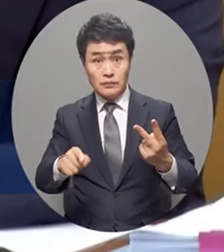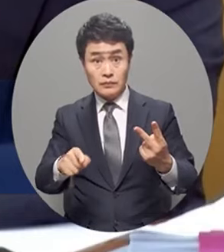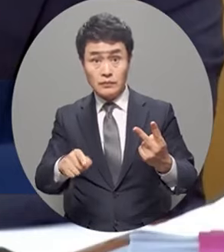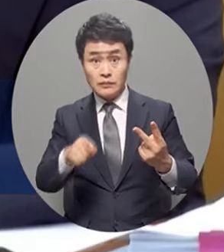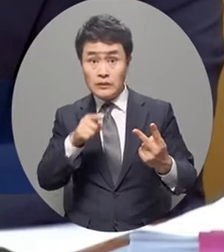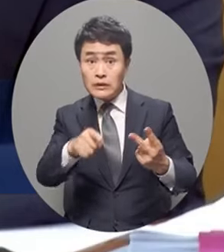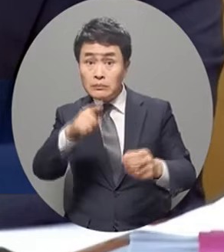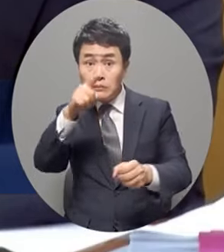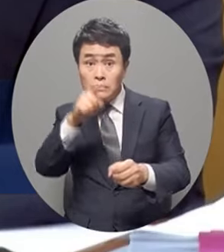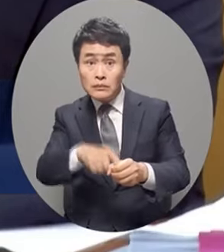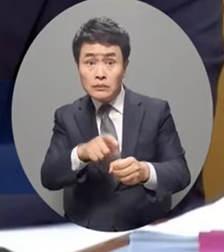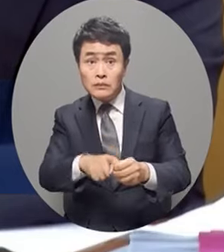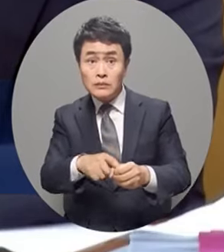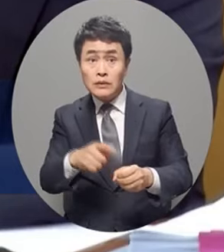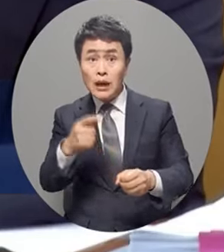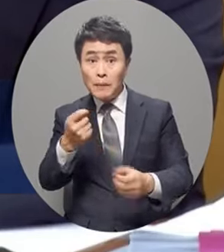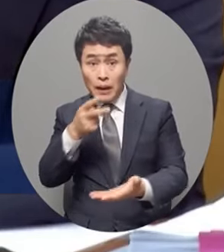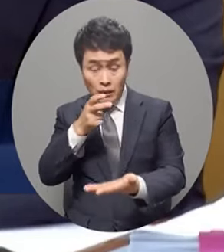그 취지